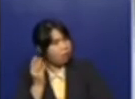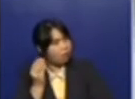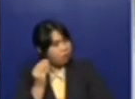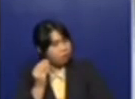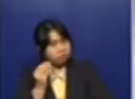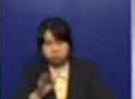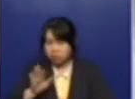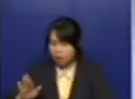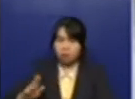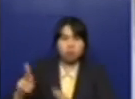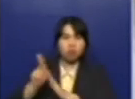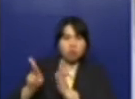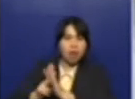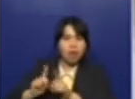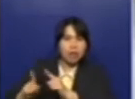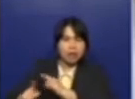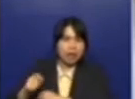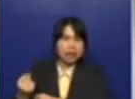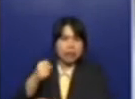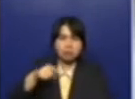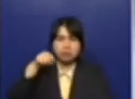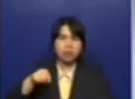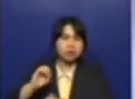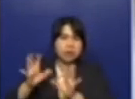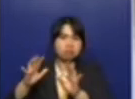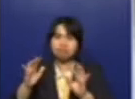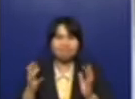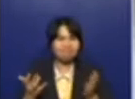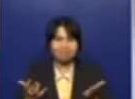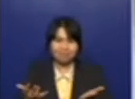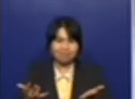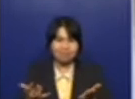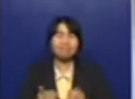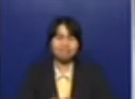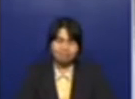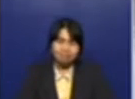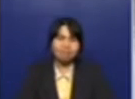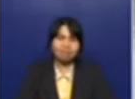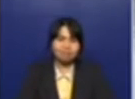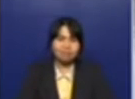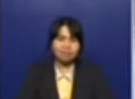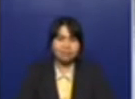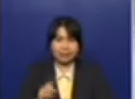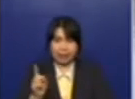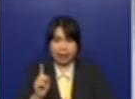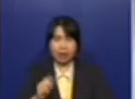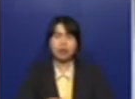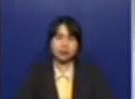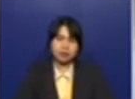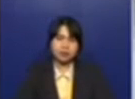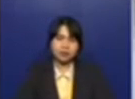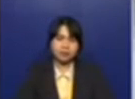สั่งที่ออกไปแก้ไขแต่อย่างใดนะครับมีหนำซ้ำท่านประธานที่เคาร